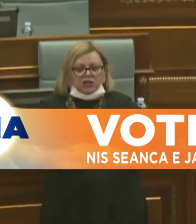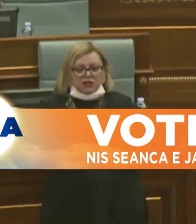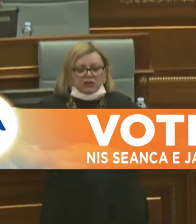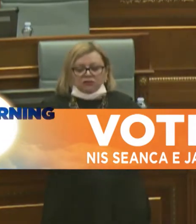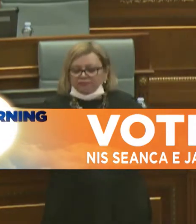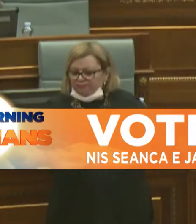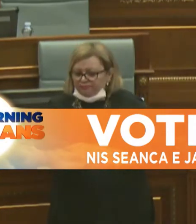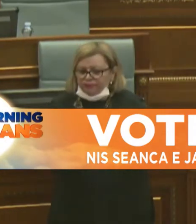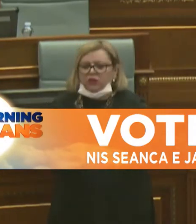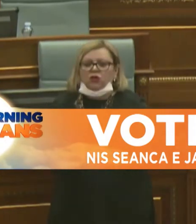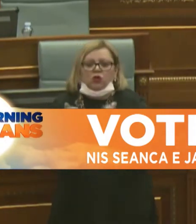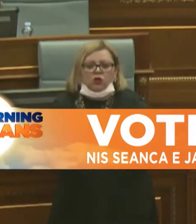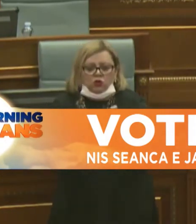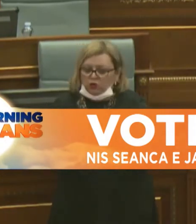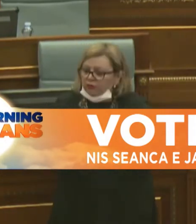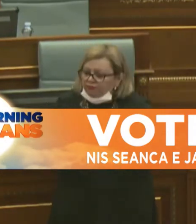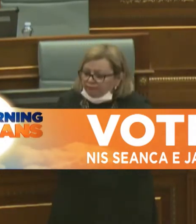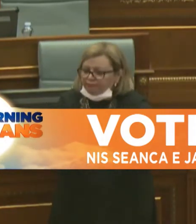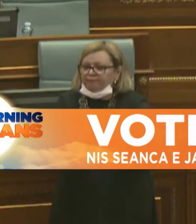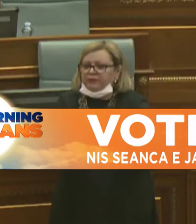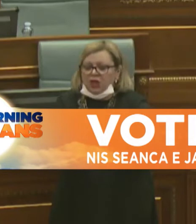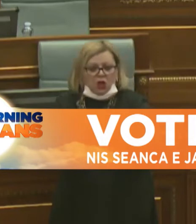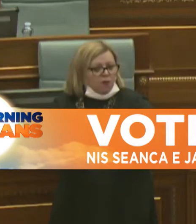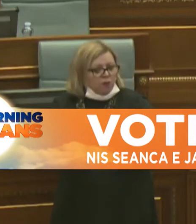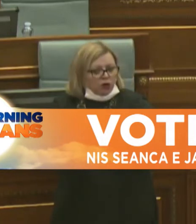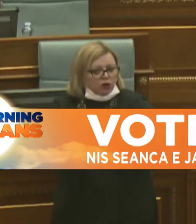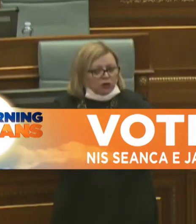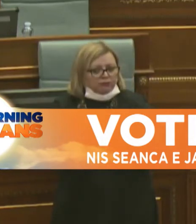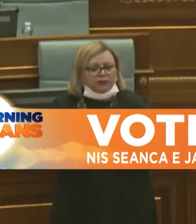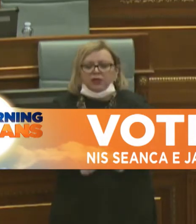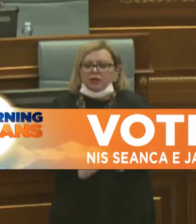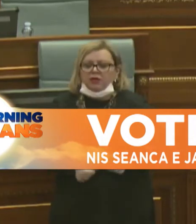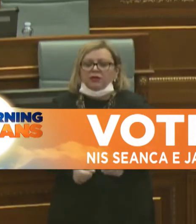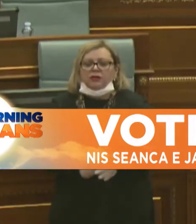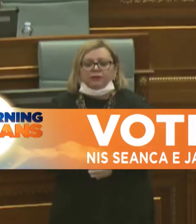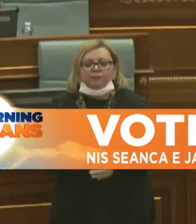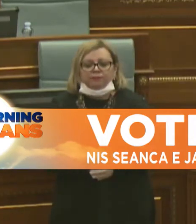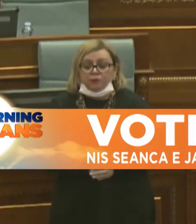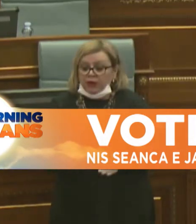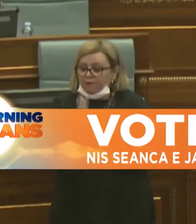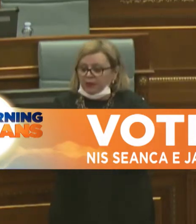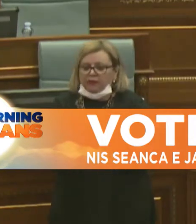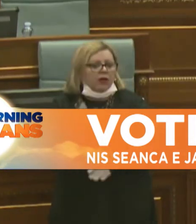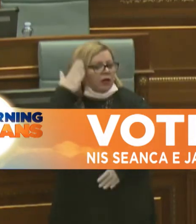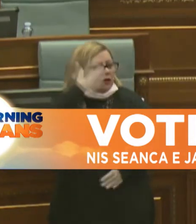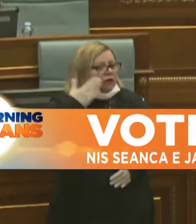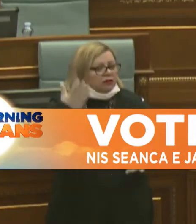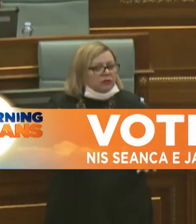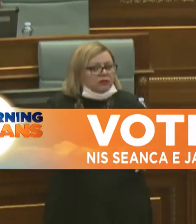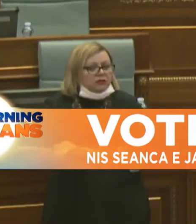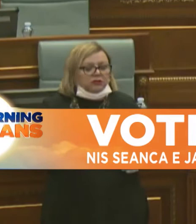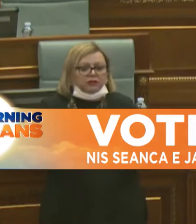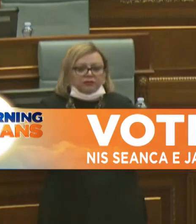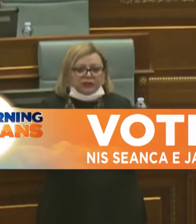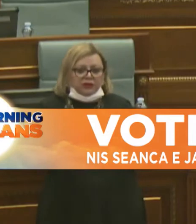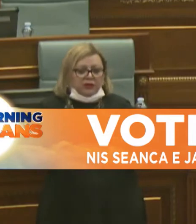zakonshme, duhet të krijohet një infrastrukturë mobile monitorimi dhe reagimi ndaj COVID-19 dhe ndoshta në të ardhmen edhe ndaj epidemive